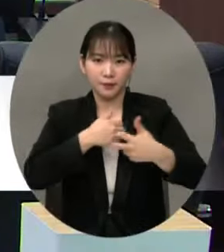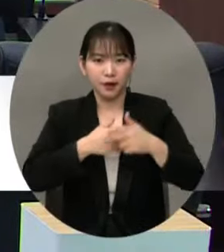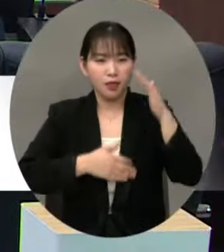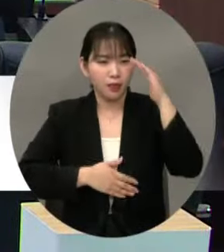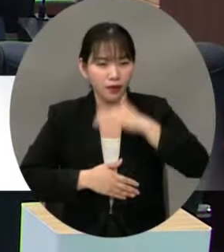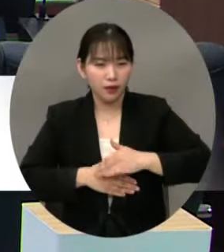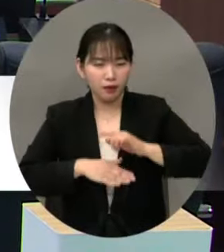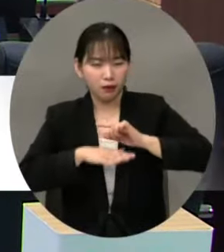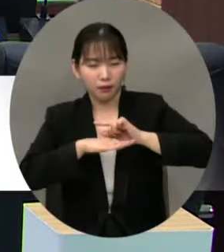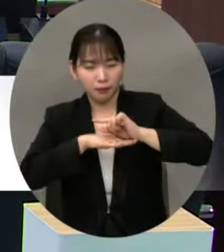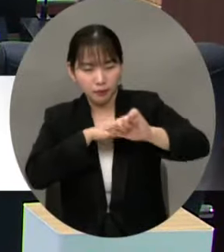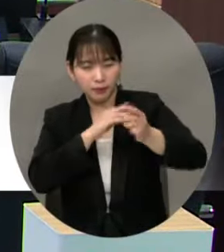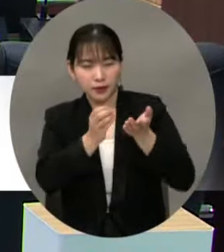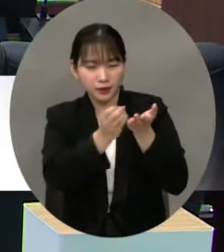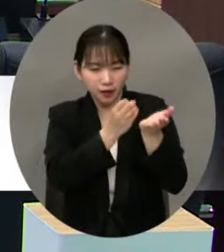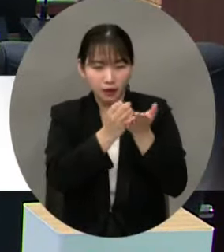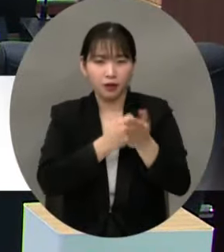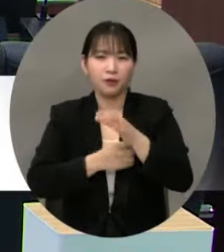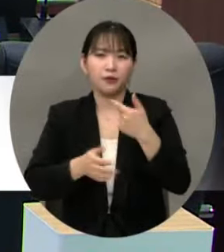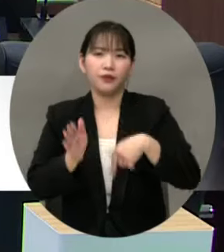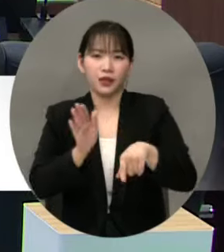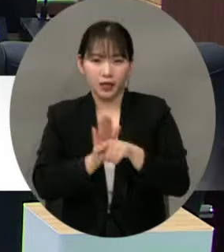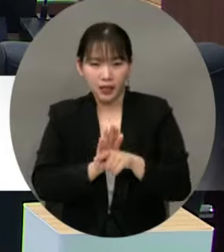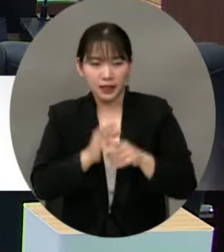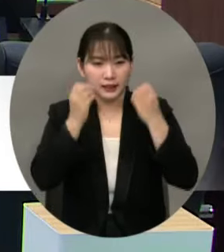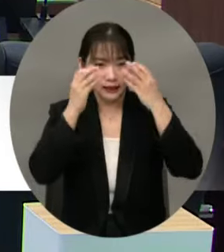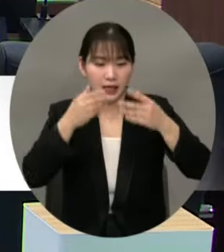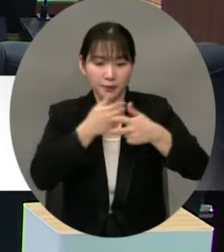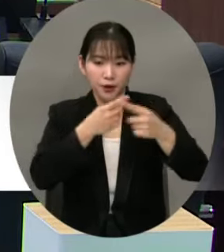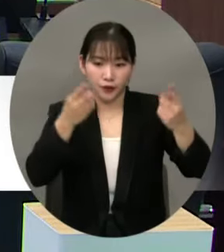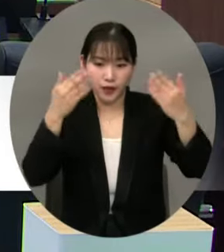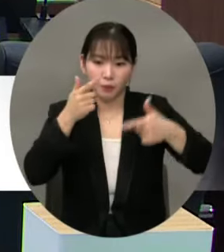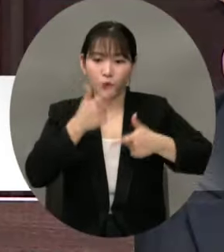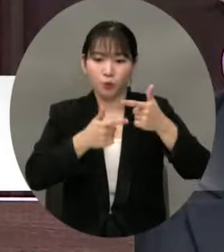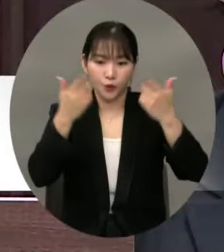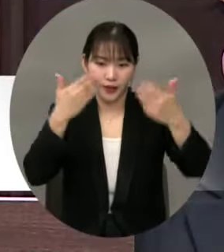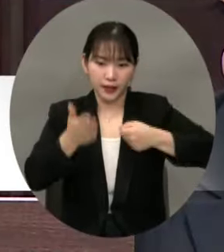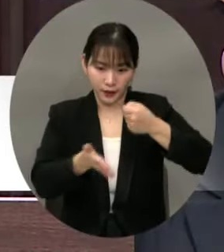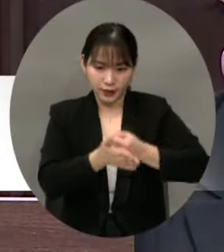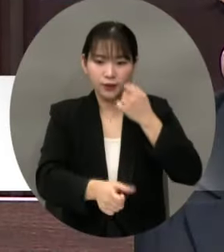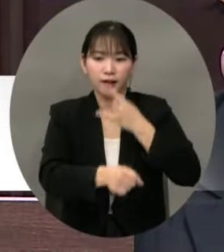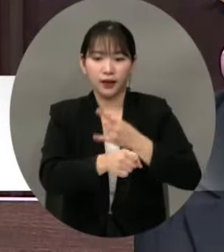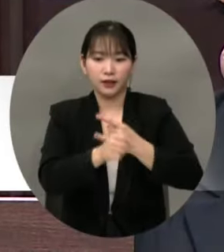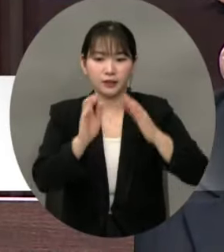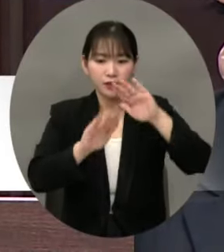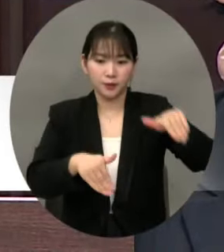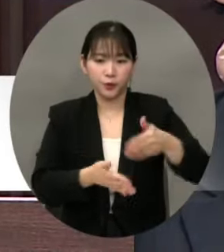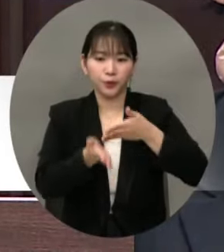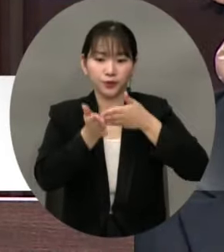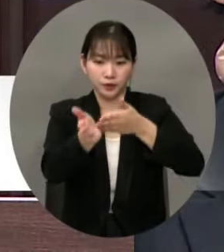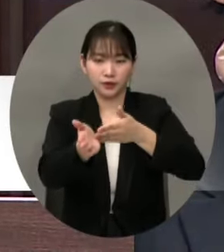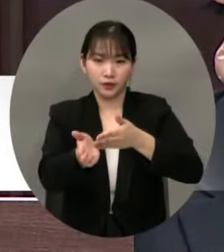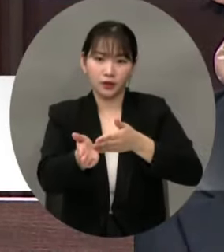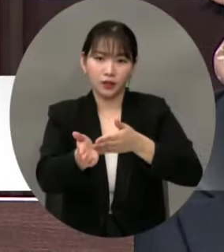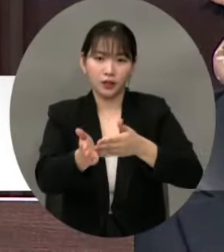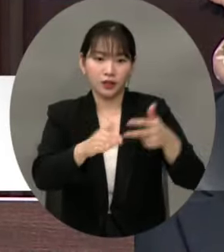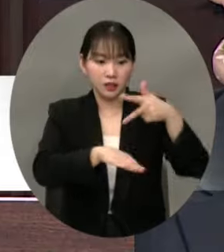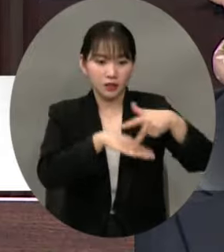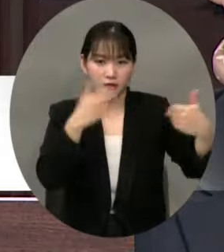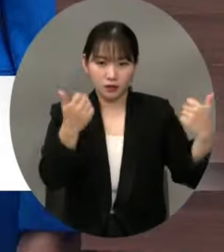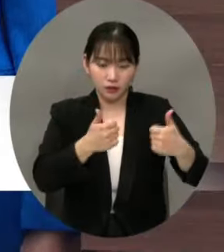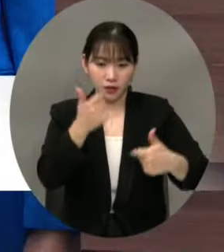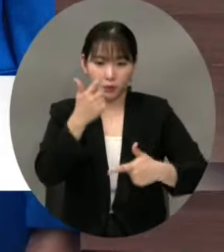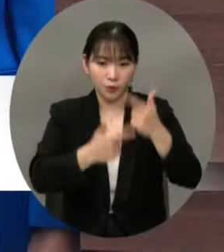낙후 지역인 섬과 농어촌을 위해 신설 의대를 목포대로 지정할 것을 전남도에 요구했습니다. 진도군